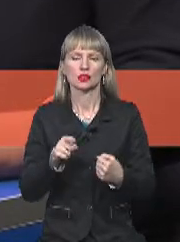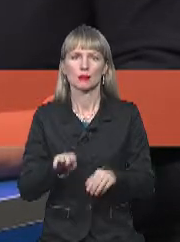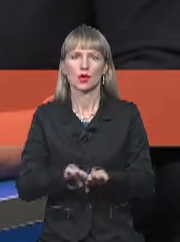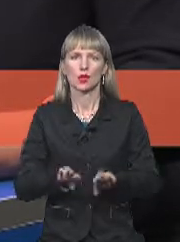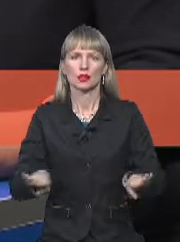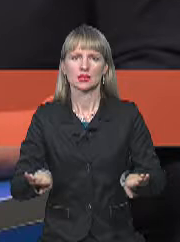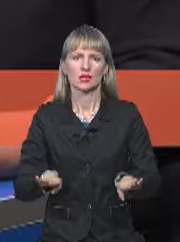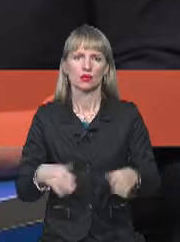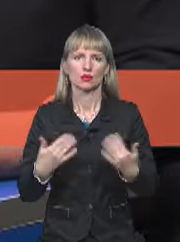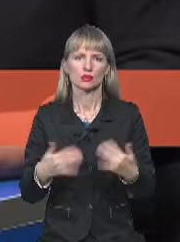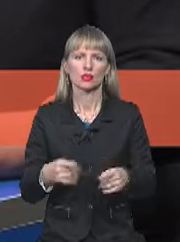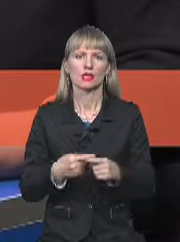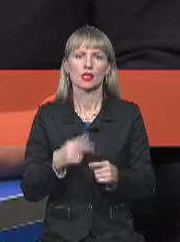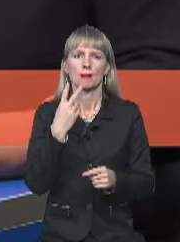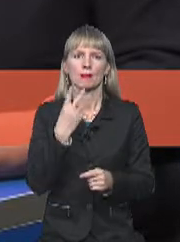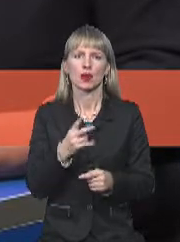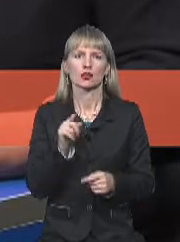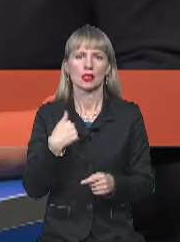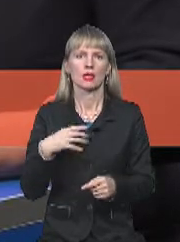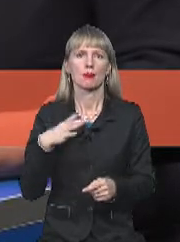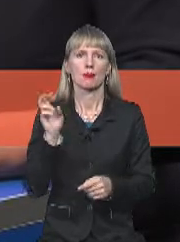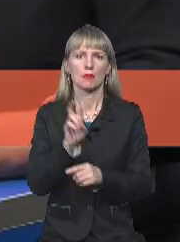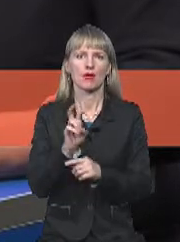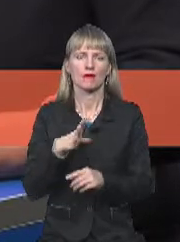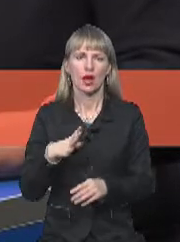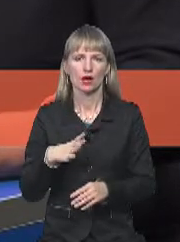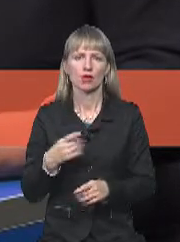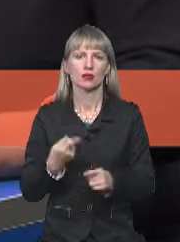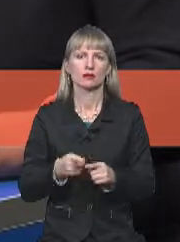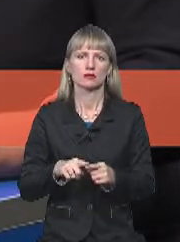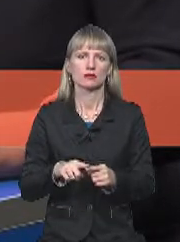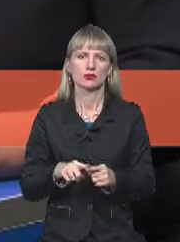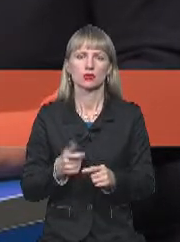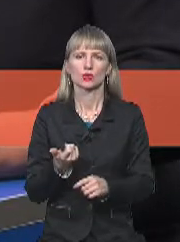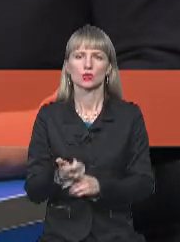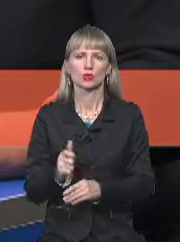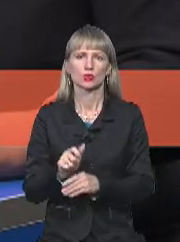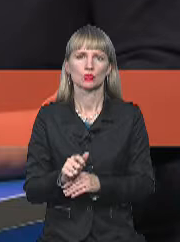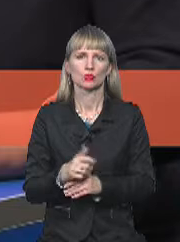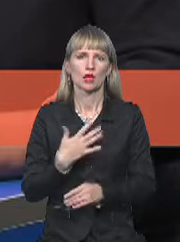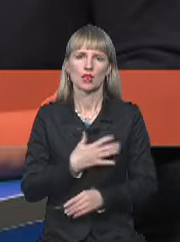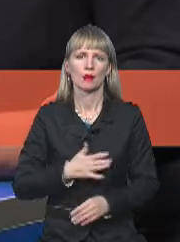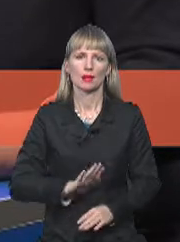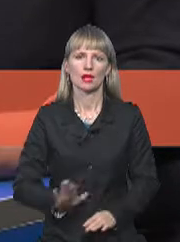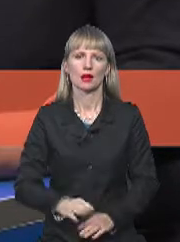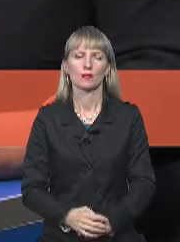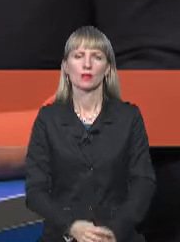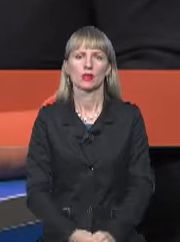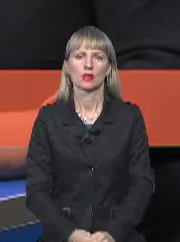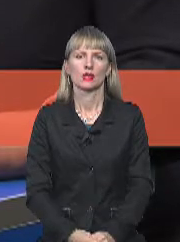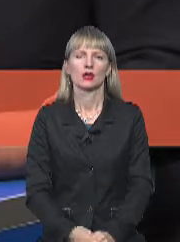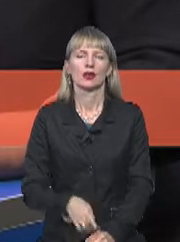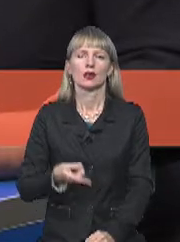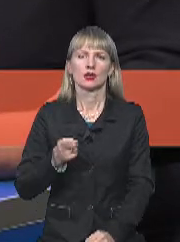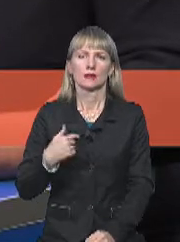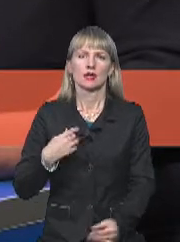роз'їхалися вже. Ну, це вже я бачу, тому що я там буваю. Це дуже ну, неприємно. Ну, насправді,